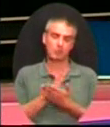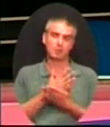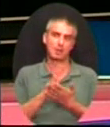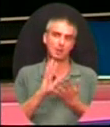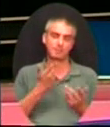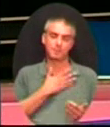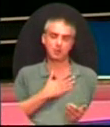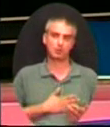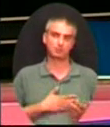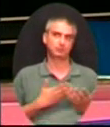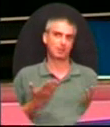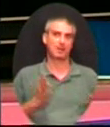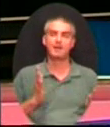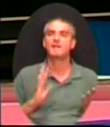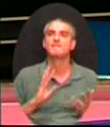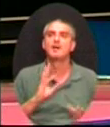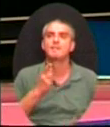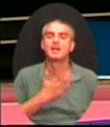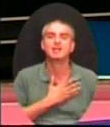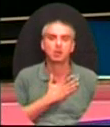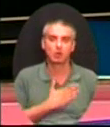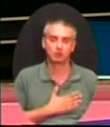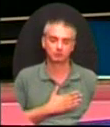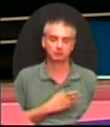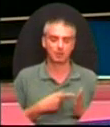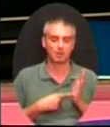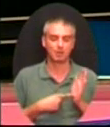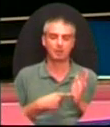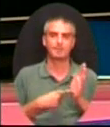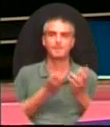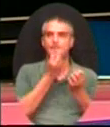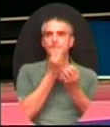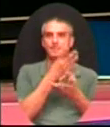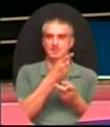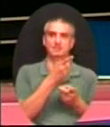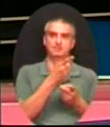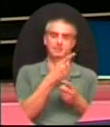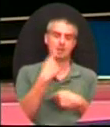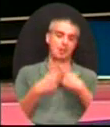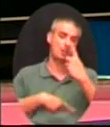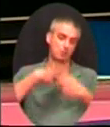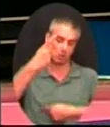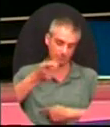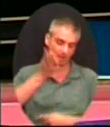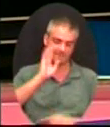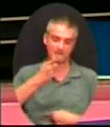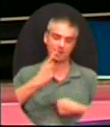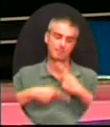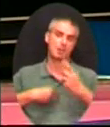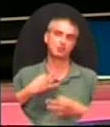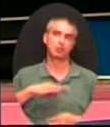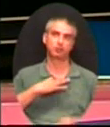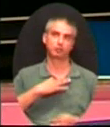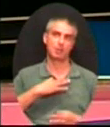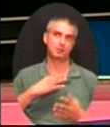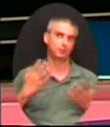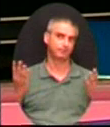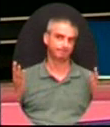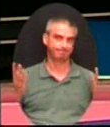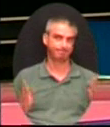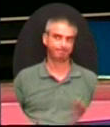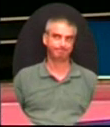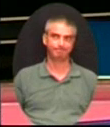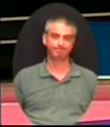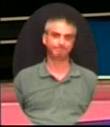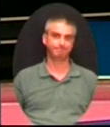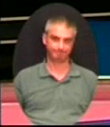איך היא רוצה להיראות, ומה היא רוצה לשדר כמסר לדור הבא, וגם לדור שלנו. טוב,